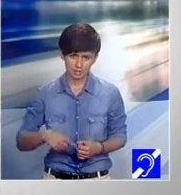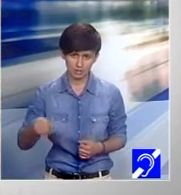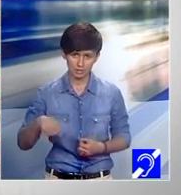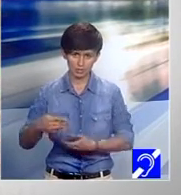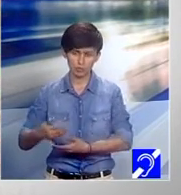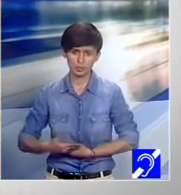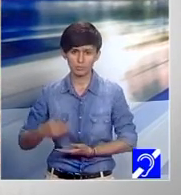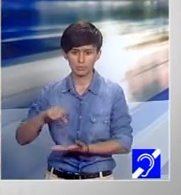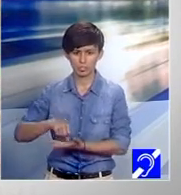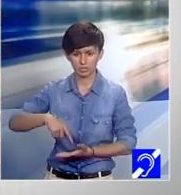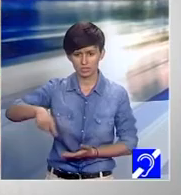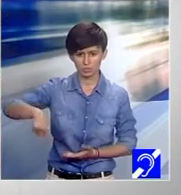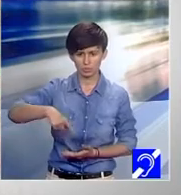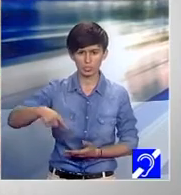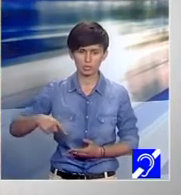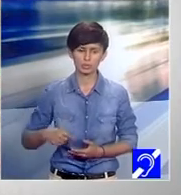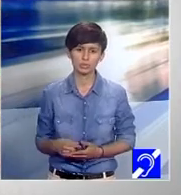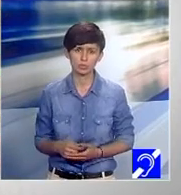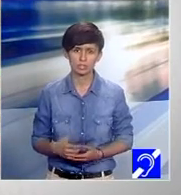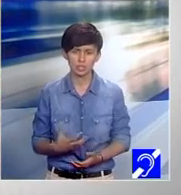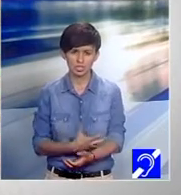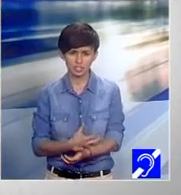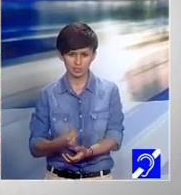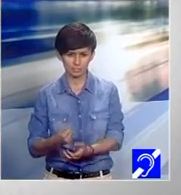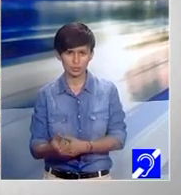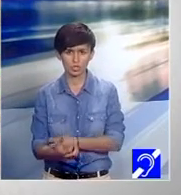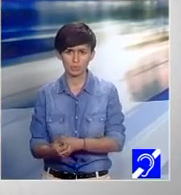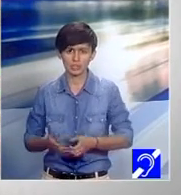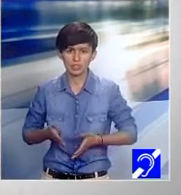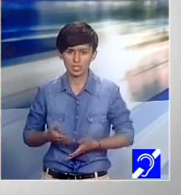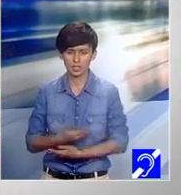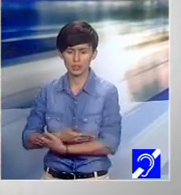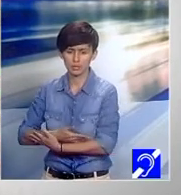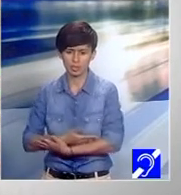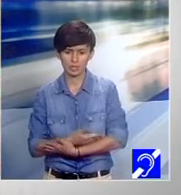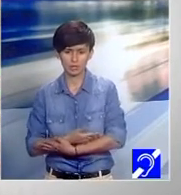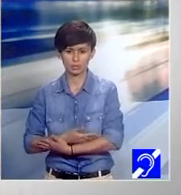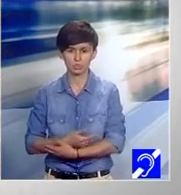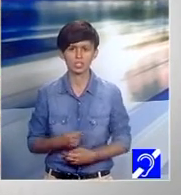nostru regional, primim probele recoltate de la nou-născuții